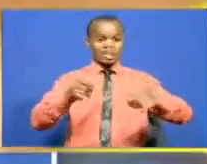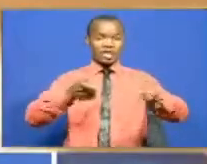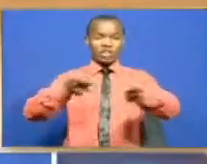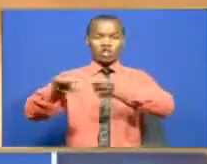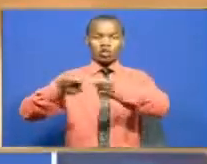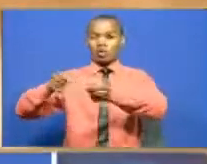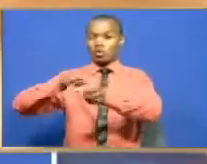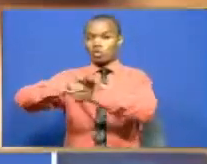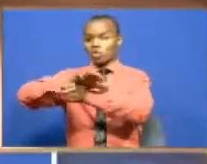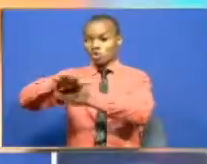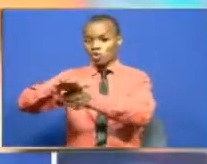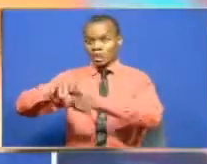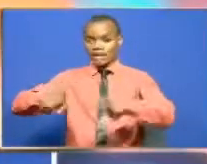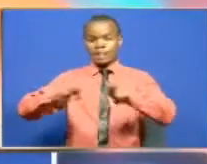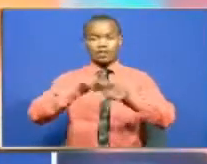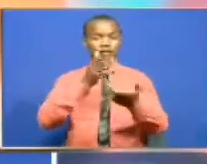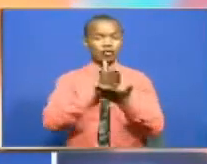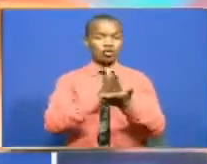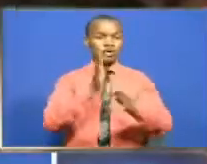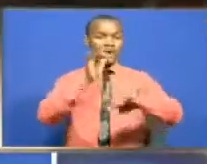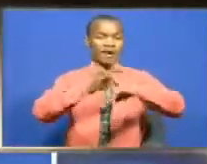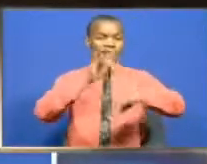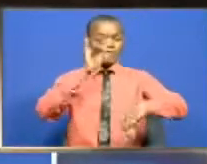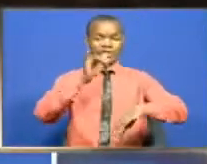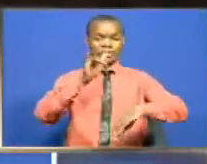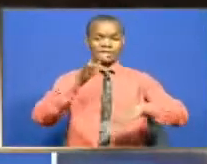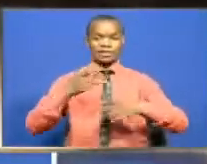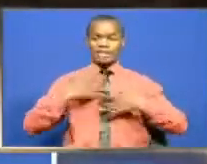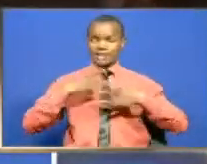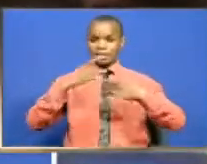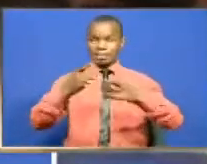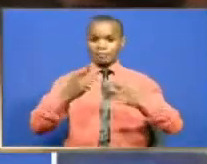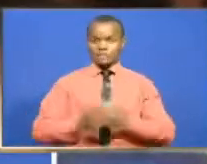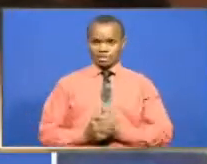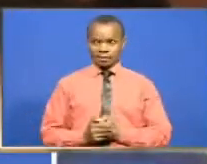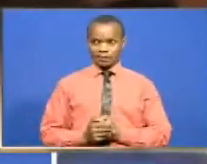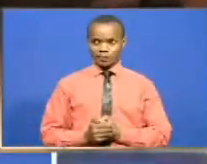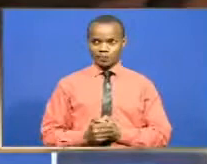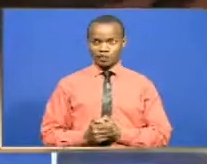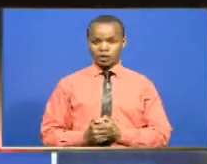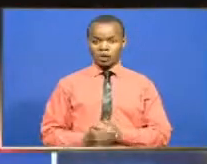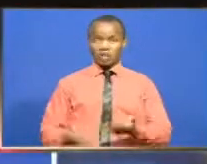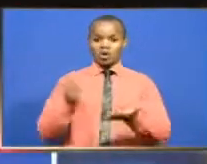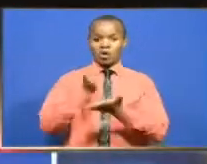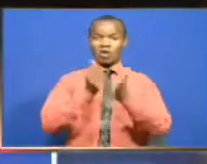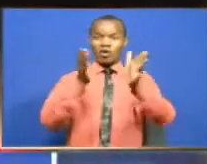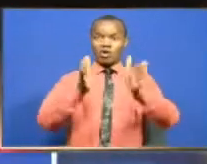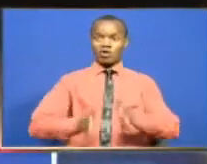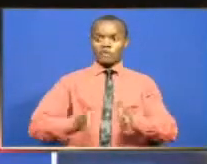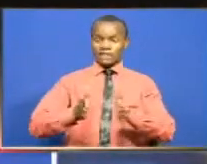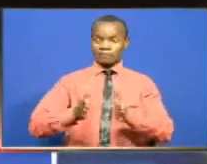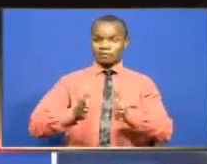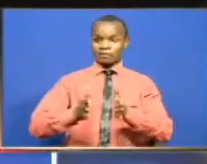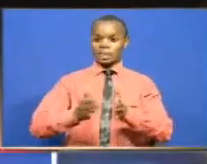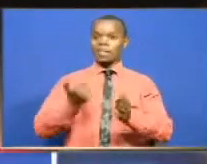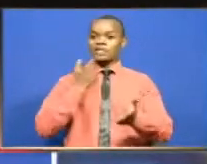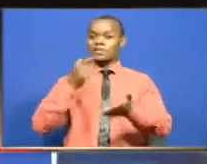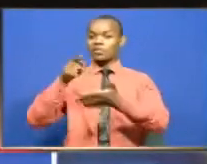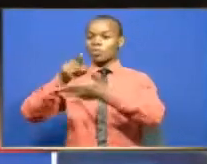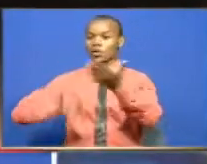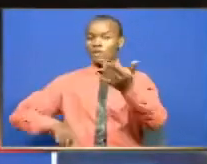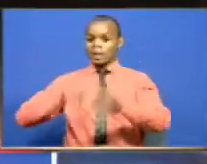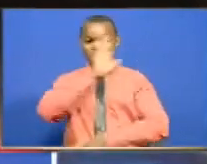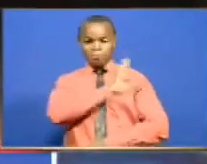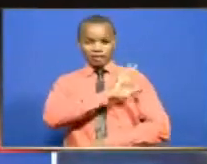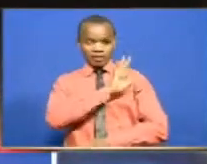la COVID-19 zikiathiri mapato ya kampuni hiyo. Afisa mkuu wa kampuni hiyo Peter Ndegwa alisema kuwa faida hiyo